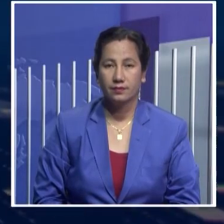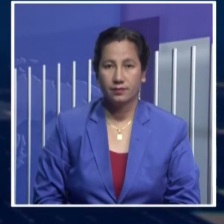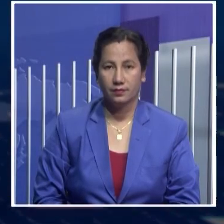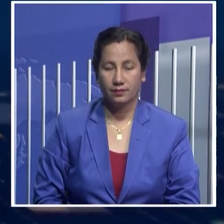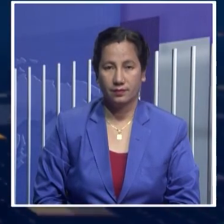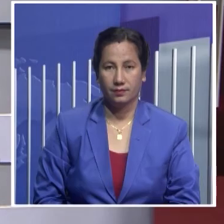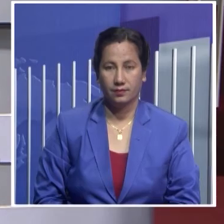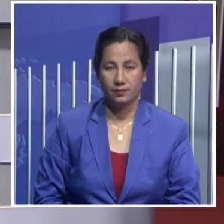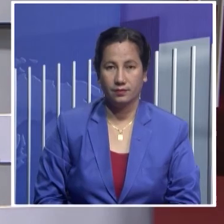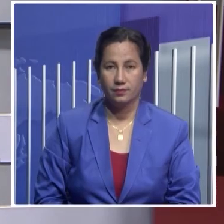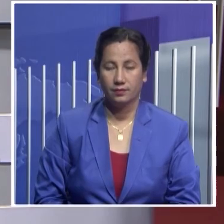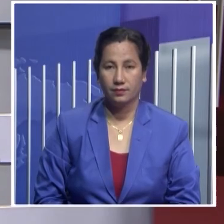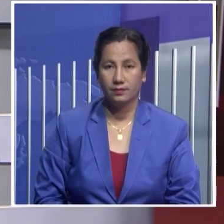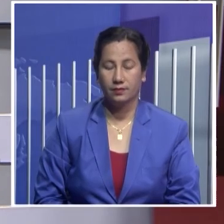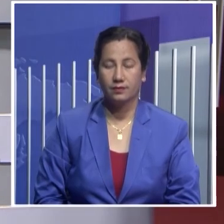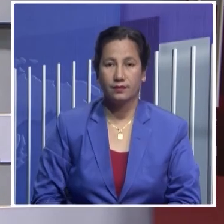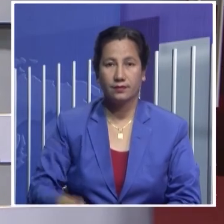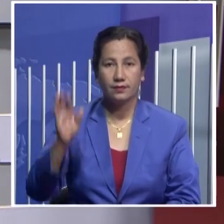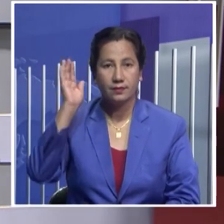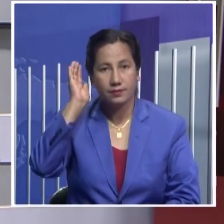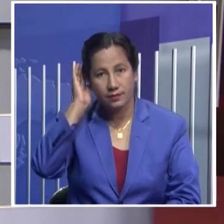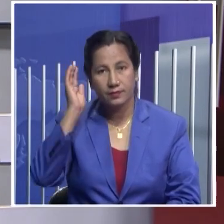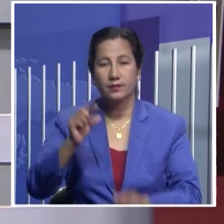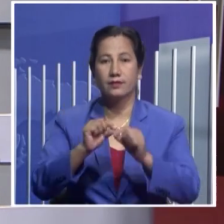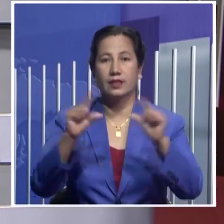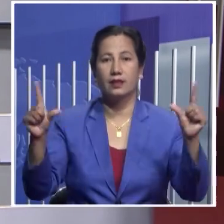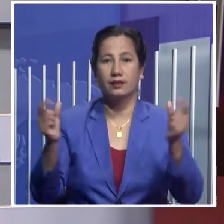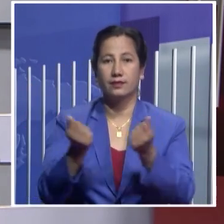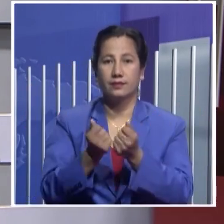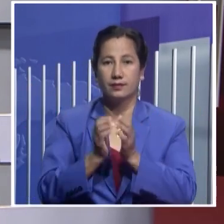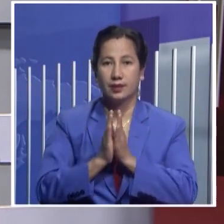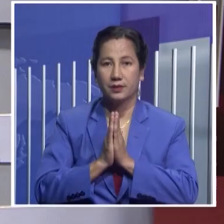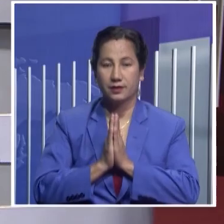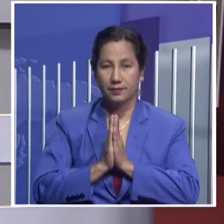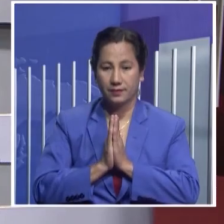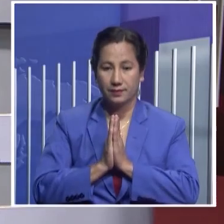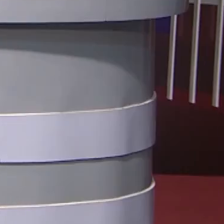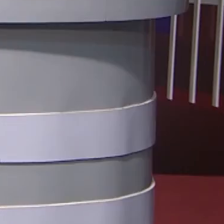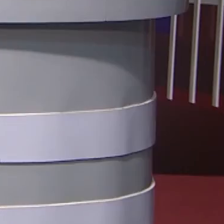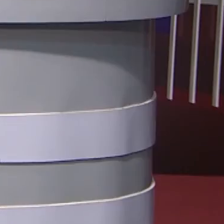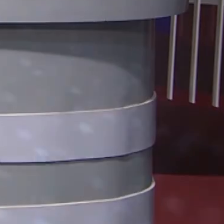अवश्य अहिलेलाई समाचारको सिलसिला यति नै बिदा दिनुहोस्। नमस्कार।